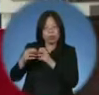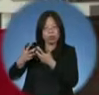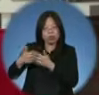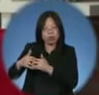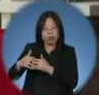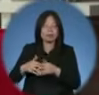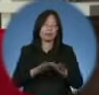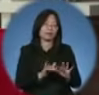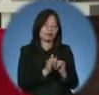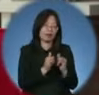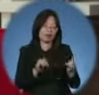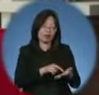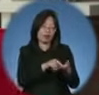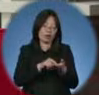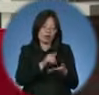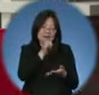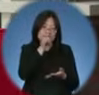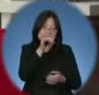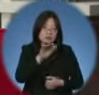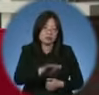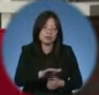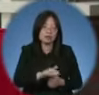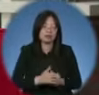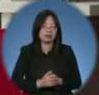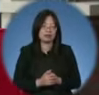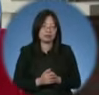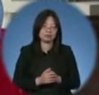굉장히 현대인들이 외로워하는데 다들. 예. 예.